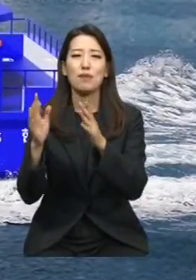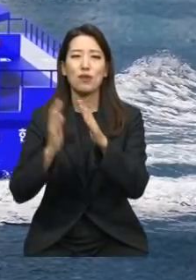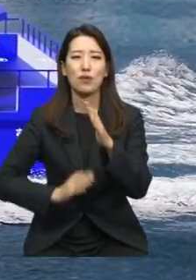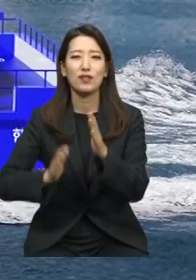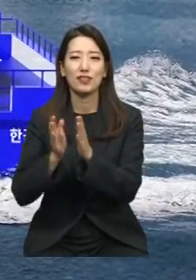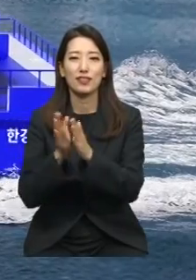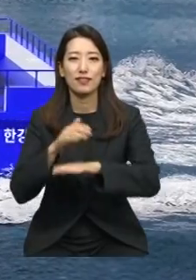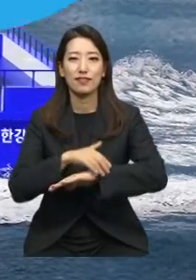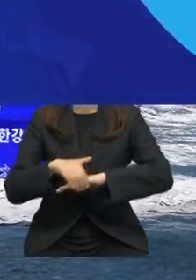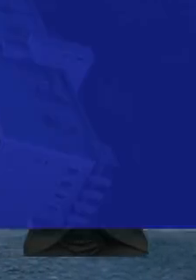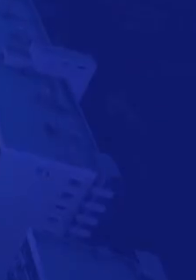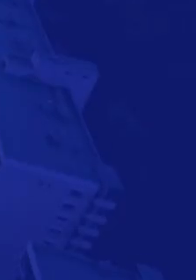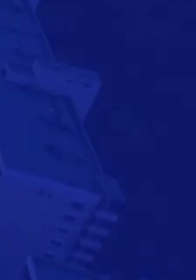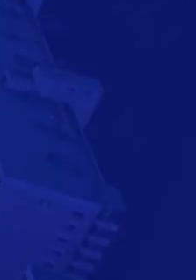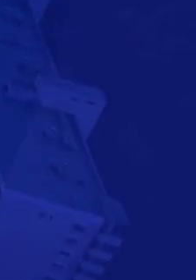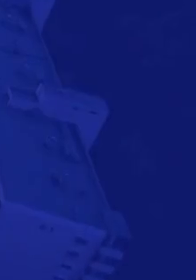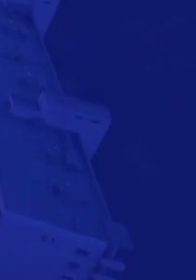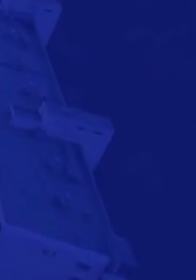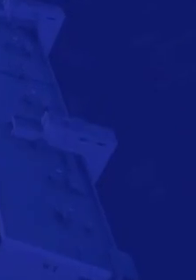뉴스 이상복입니다